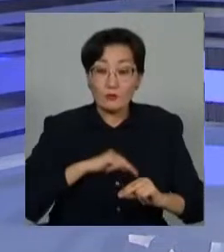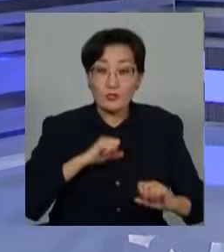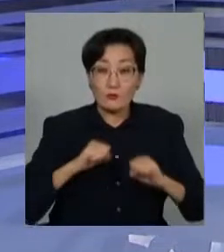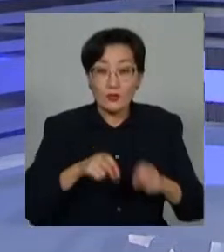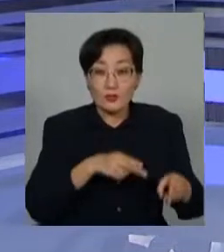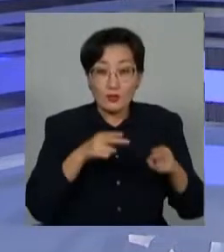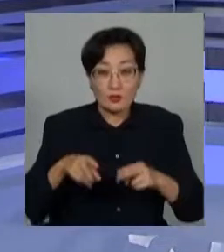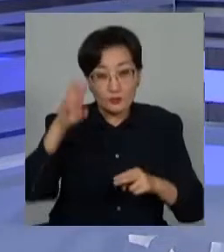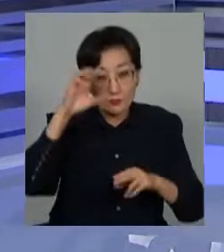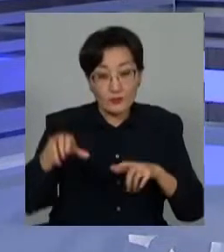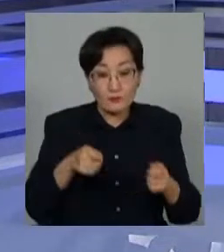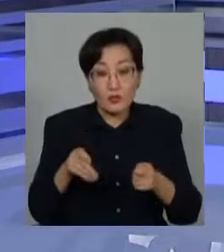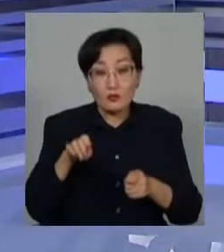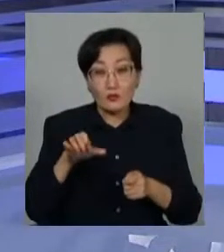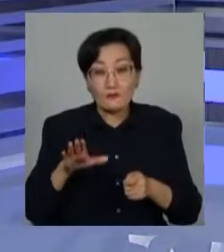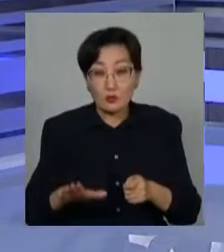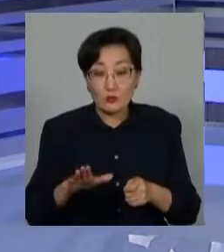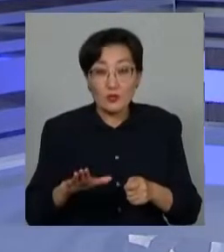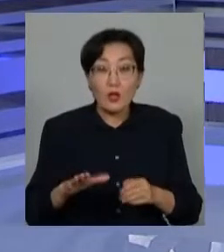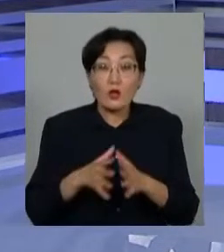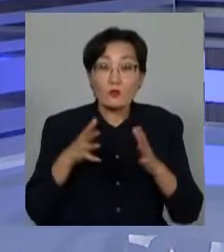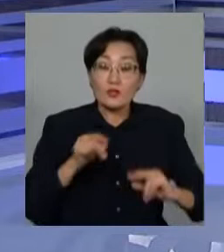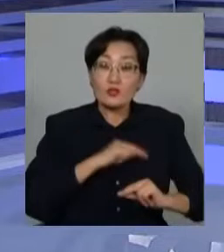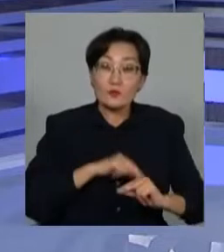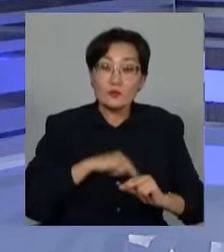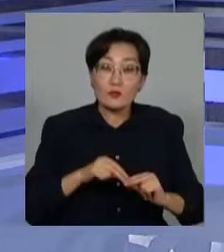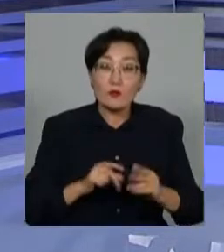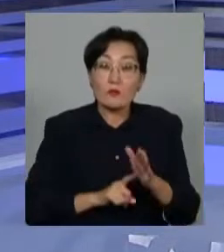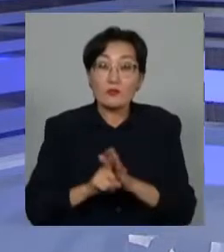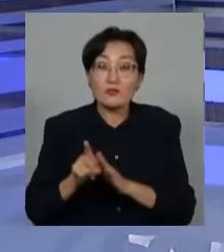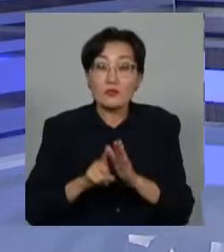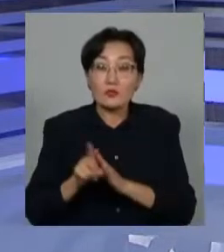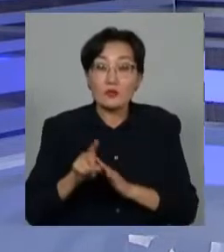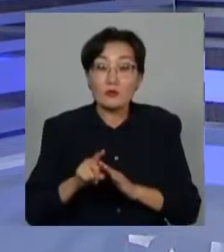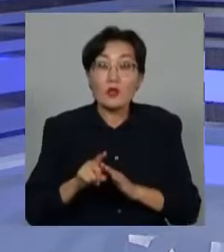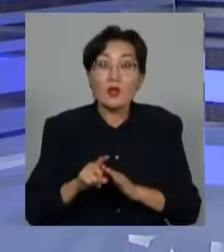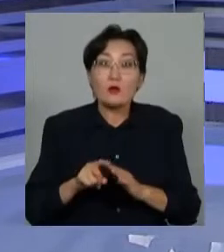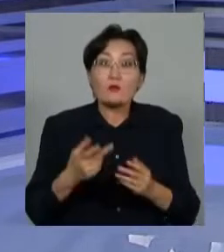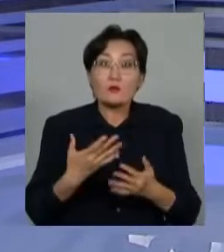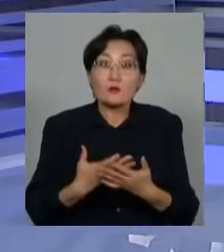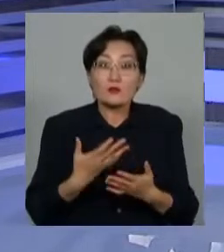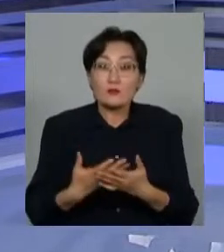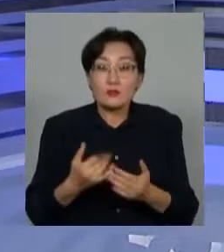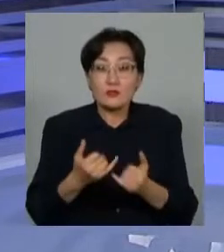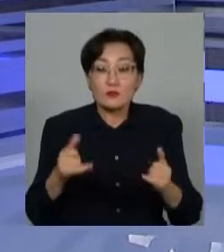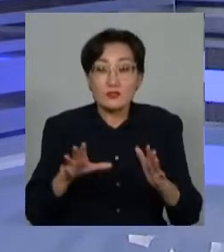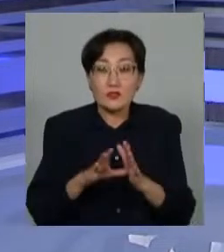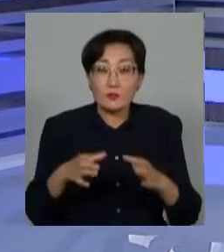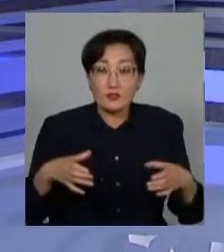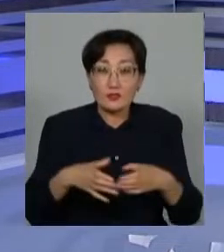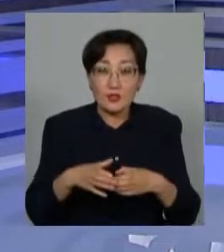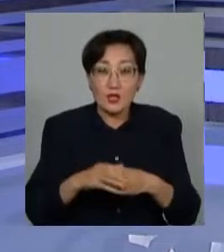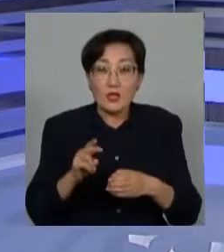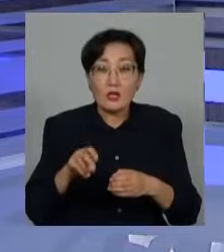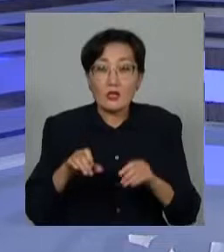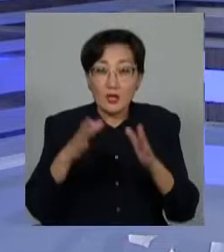келген мемлекет басшысы Қасым Жомарт Тоқаев ауқымды жұмыстардың басталғанын символикалық тұрғыда айшықтау үшін энергия кешеніне